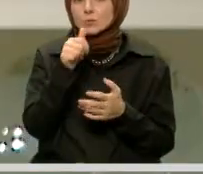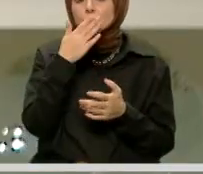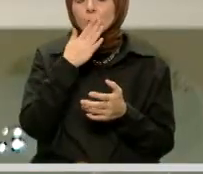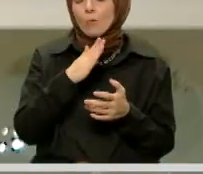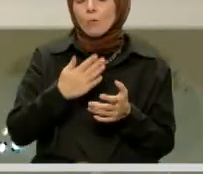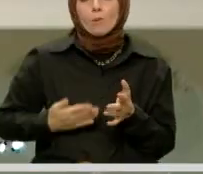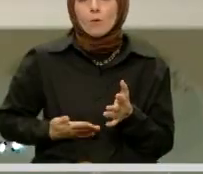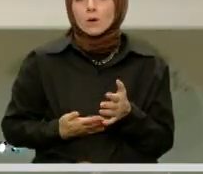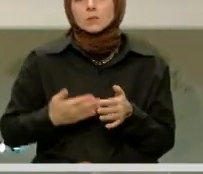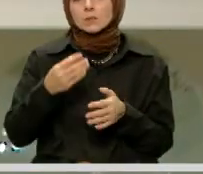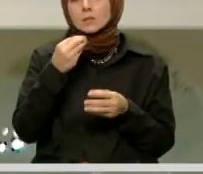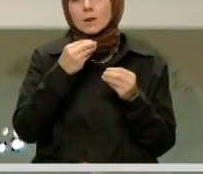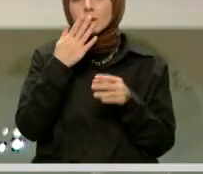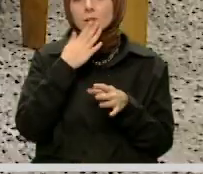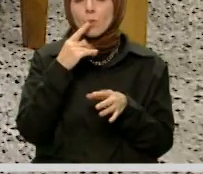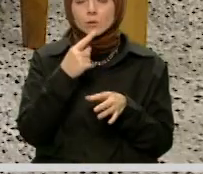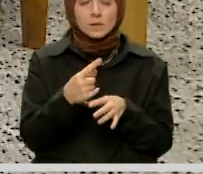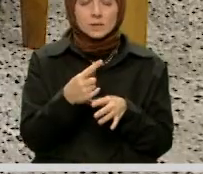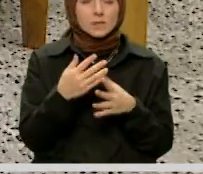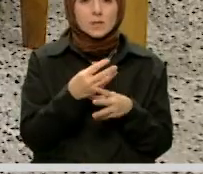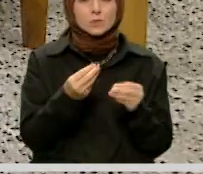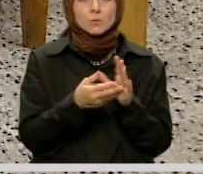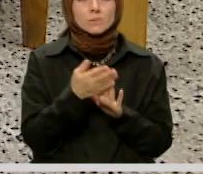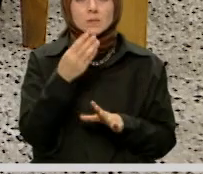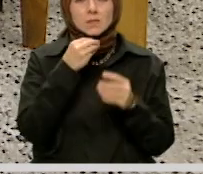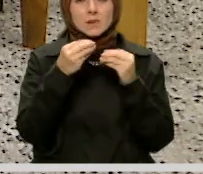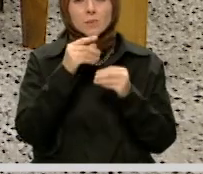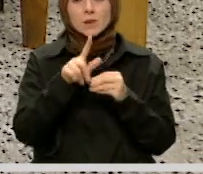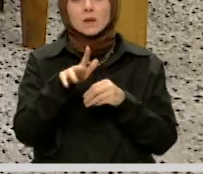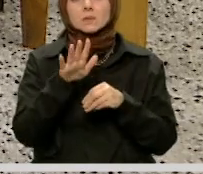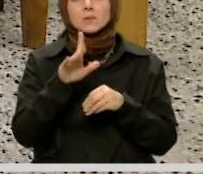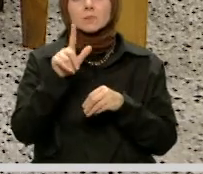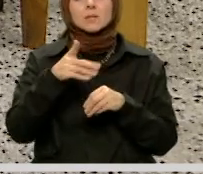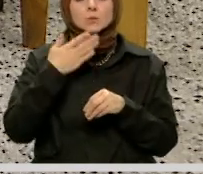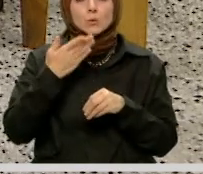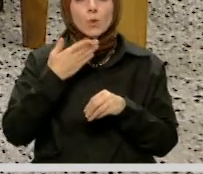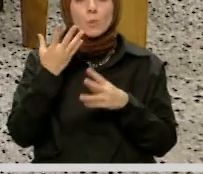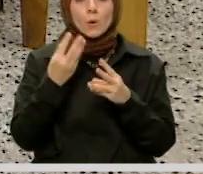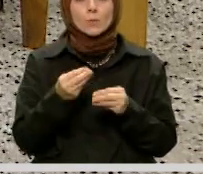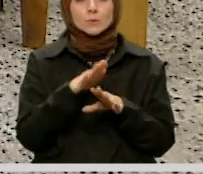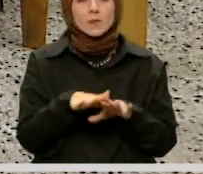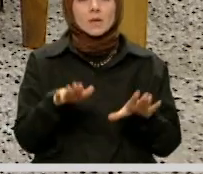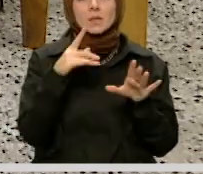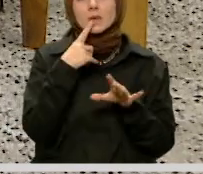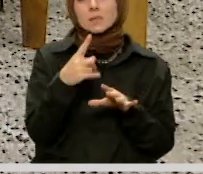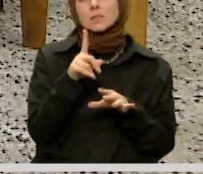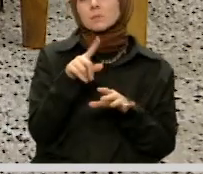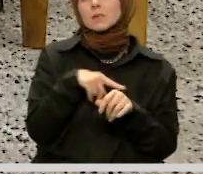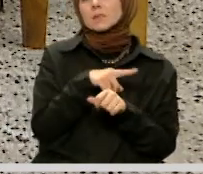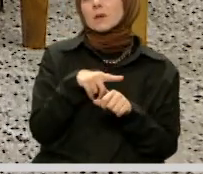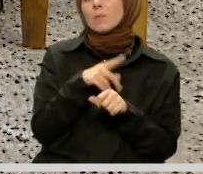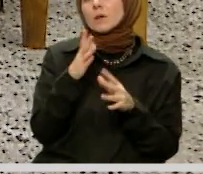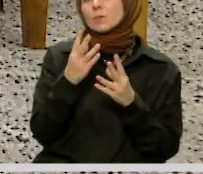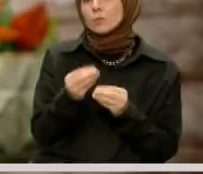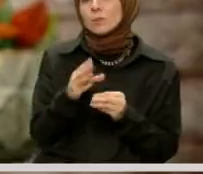Veya o kadar da çok yemek olmasına gerek yokmuş. Bir çorba olsaydı yeter diyebilecek ana, kıvama